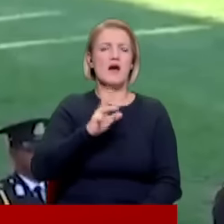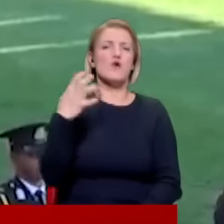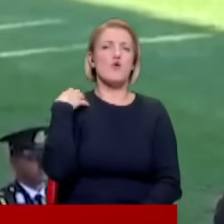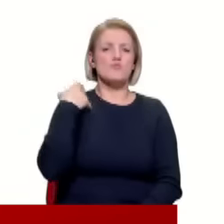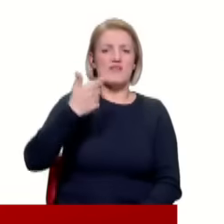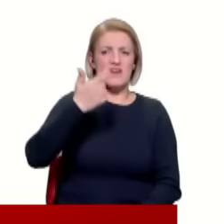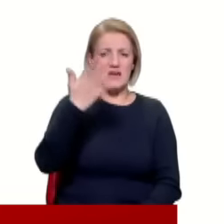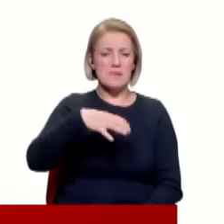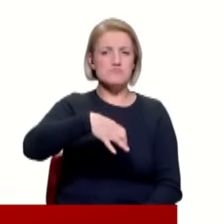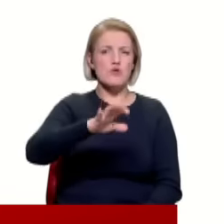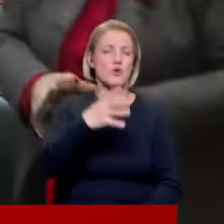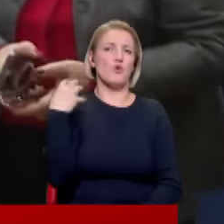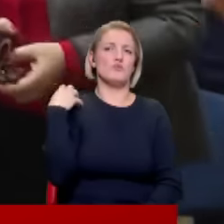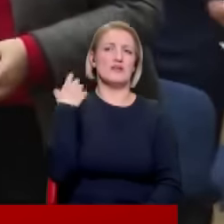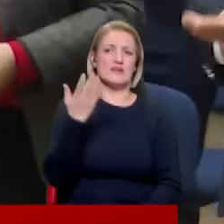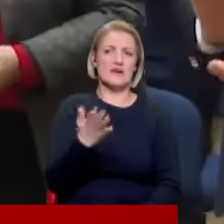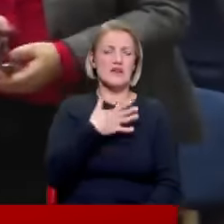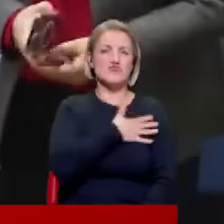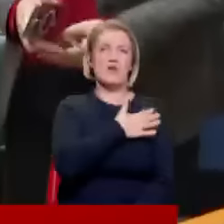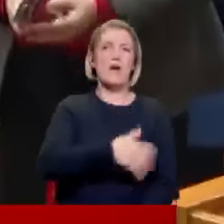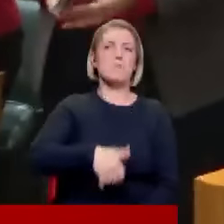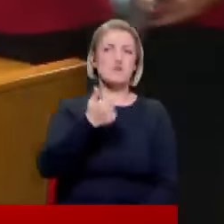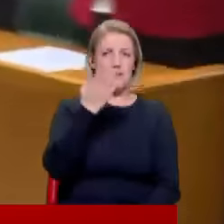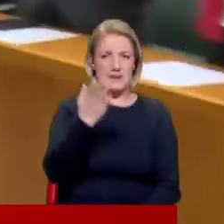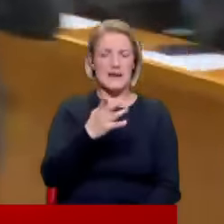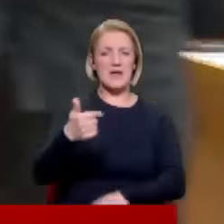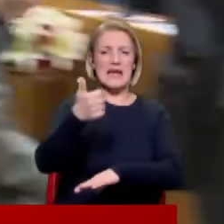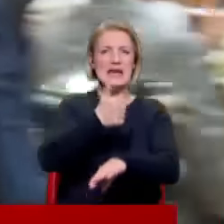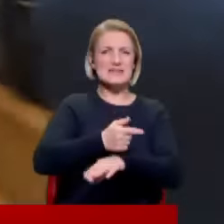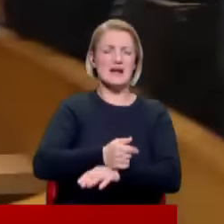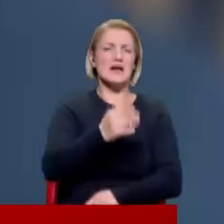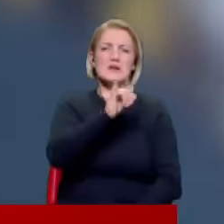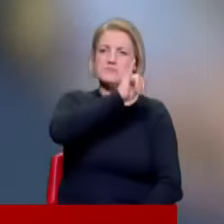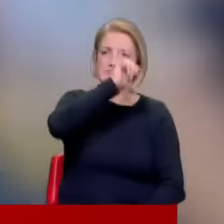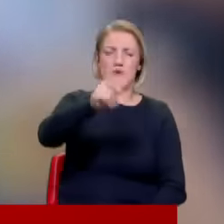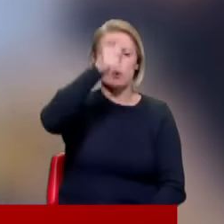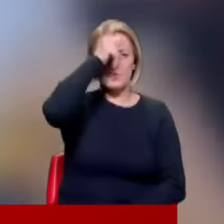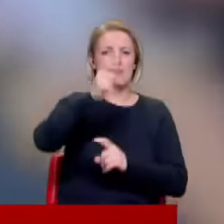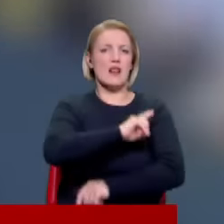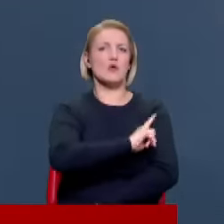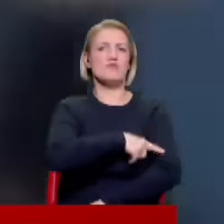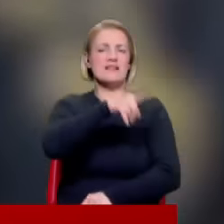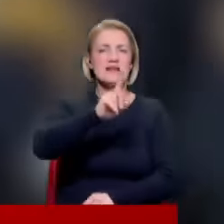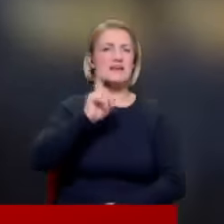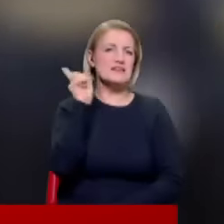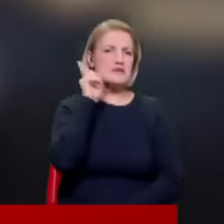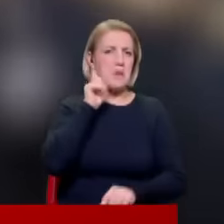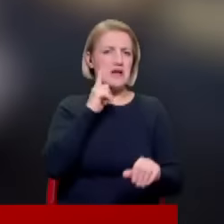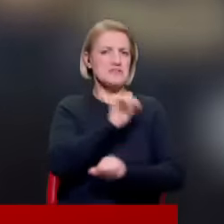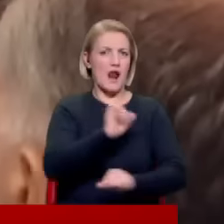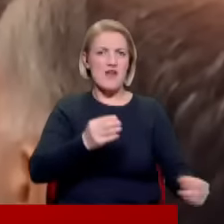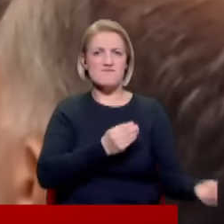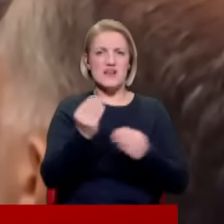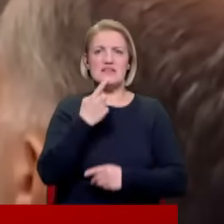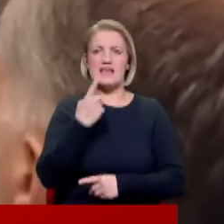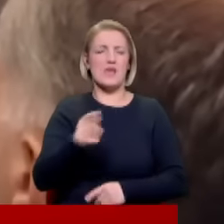komutan vekili, bölük ve tabur komutanı. CHP lideri Özgür Özel iktidara sert çıkarken Türk Silahlı Kuvvetleri'nin itibarına zarar verildi